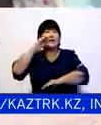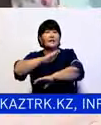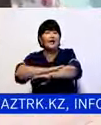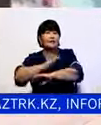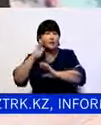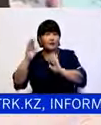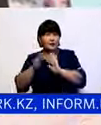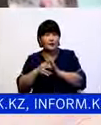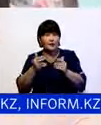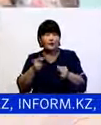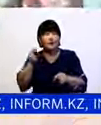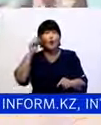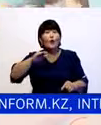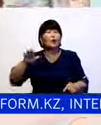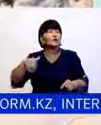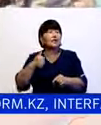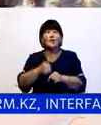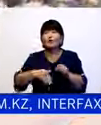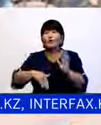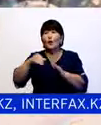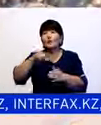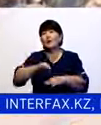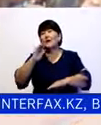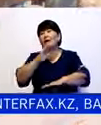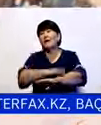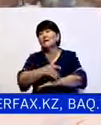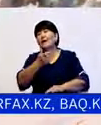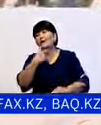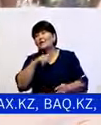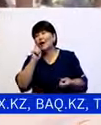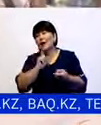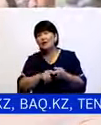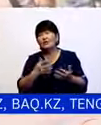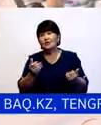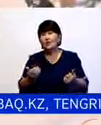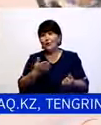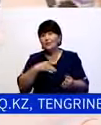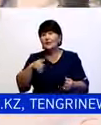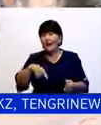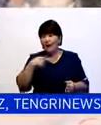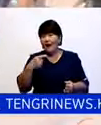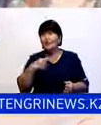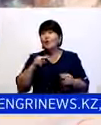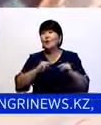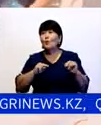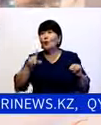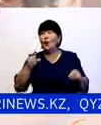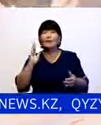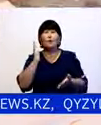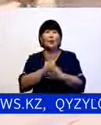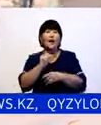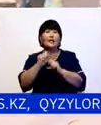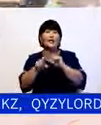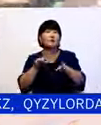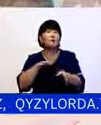дейді. Сол себепті оқушыларымыз ең жоғарғы деңгейде тәртіптік арқасында және де осы біздің айтқанымыздың мұғалімдеріміздің қойған тапсырмаларын